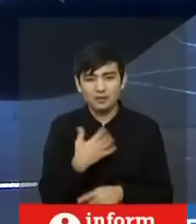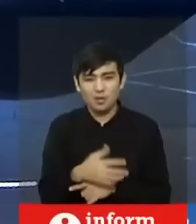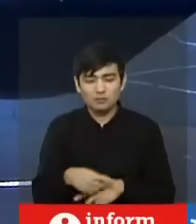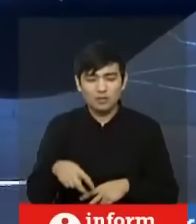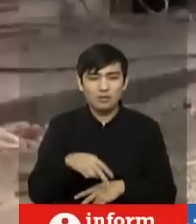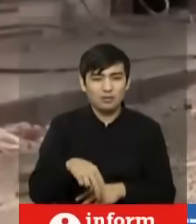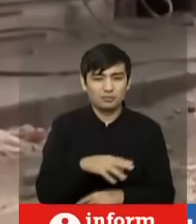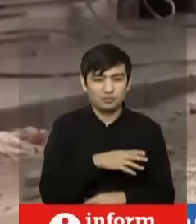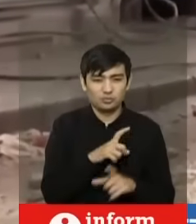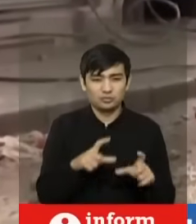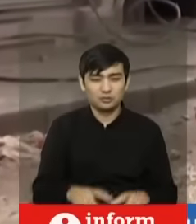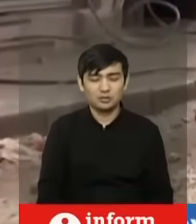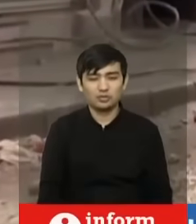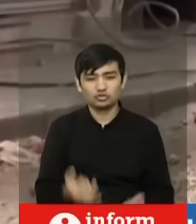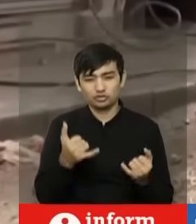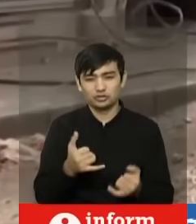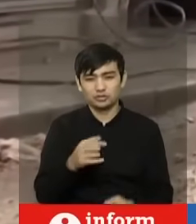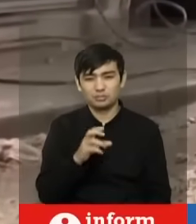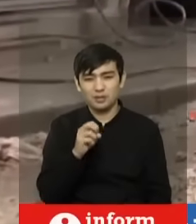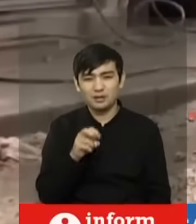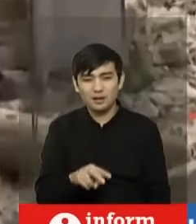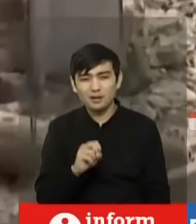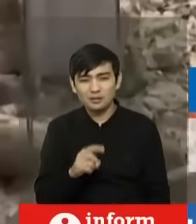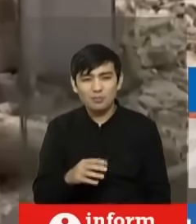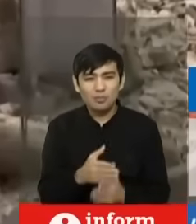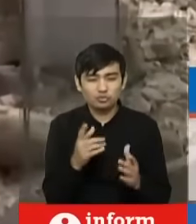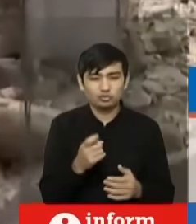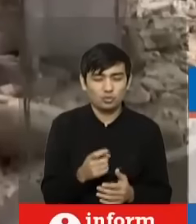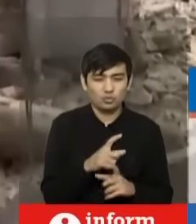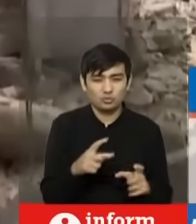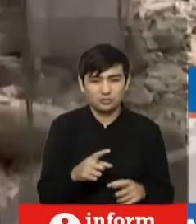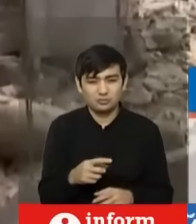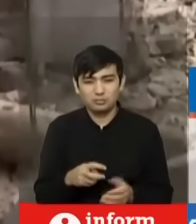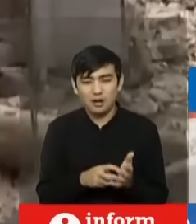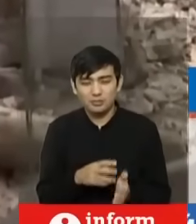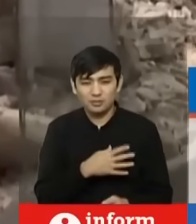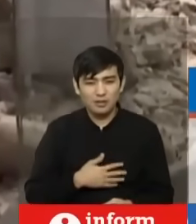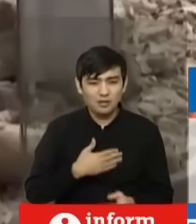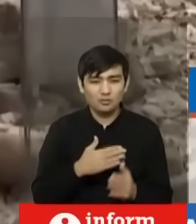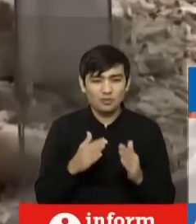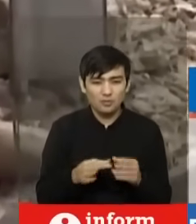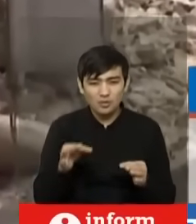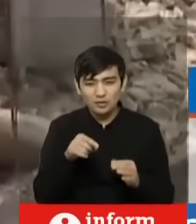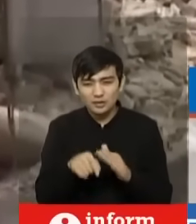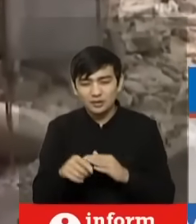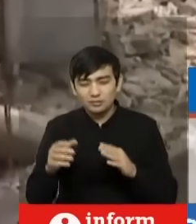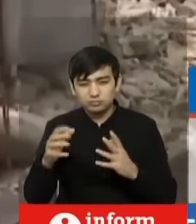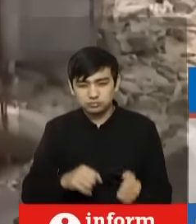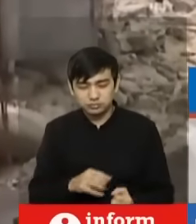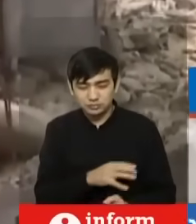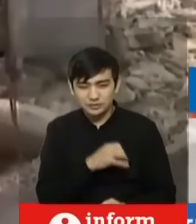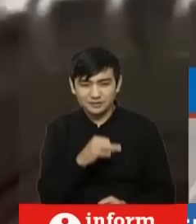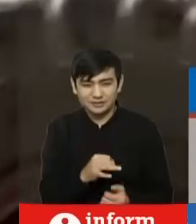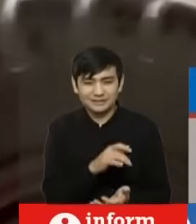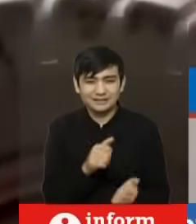жүрген. Қазір Баттал Гази ауданы жүздеген адамның үрейін ұшырған зілзаланың ошағы деп нақтыланып отыр. Дүмпу эпицентрге